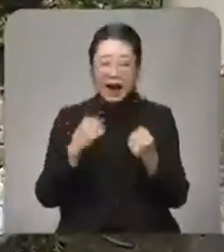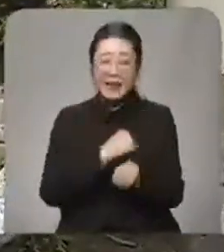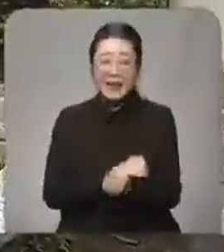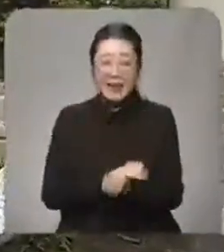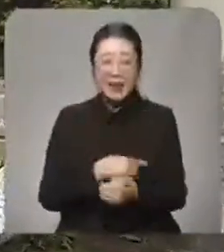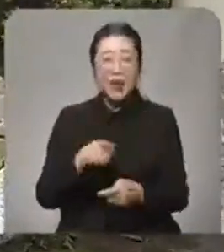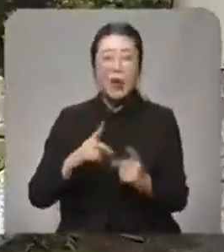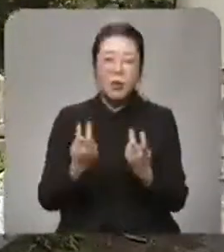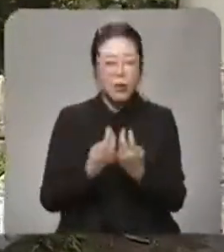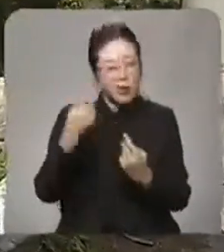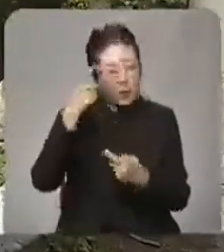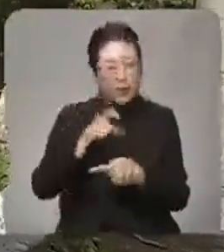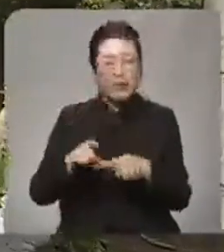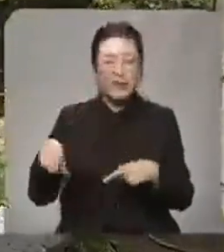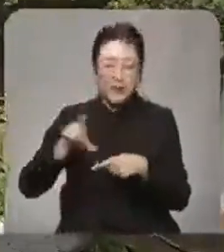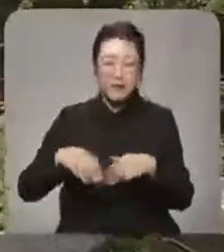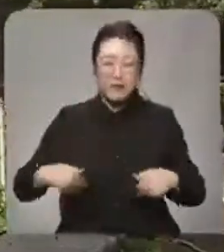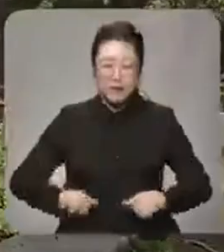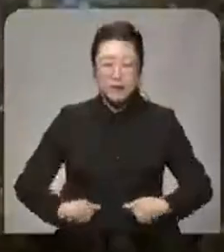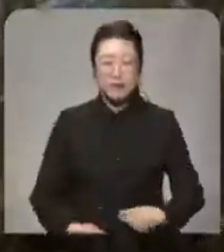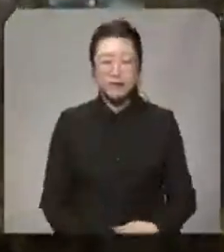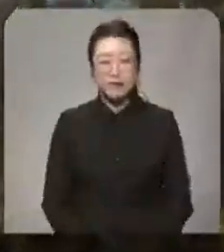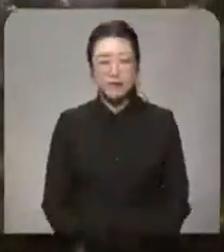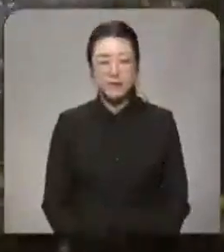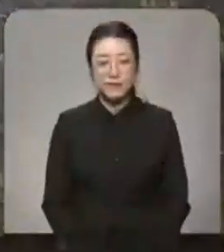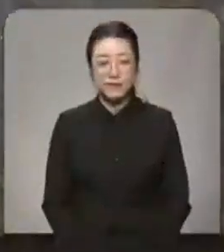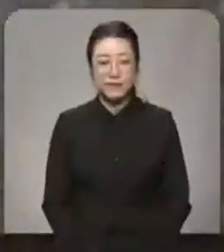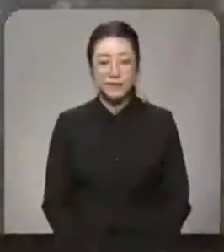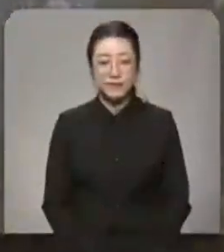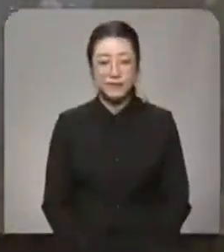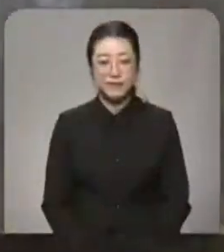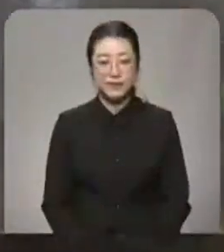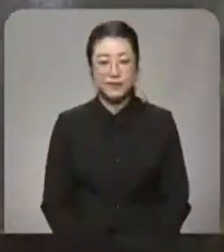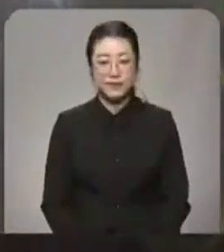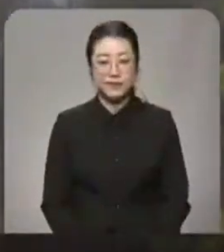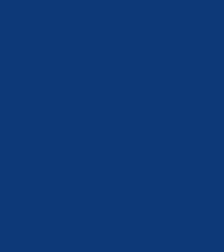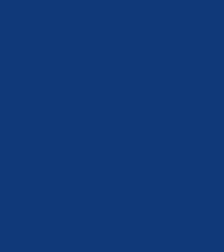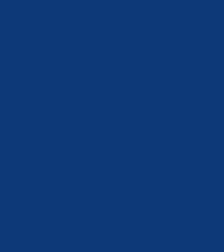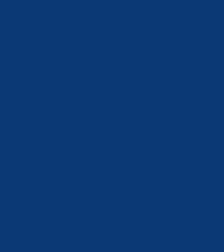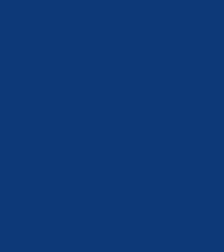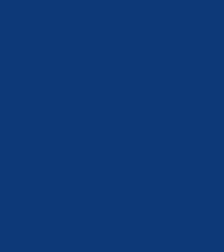끌어올리기 위한 고민도 서둘러야 할 것으로 보입니다. KBS 뉴스 정상빈입니다.